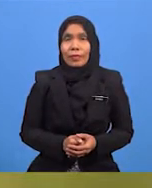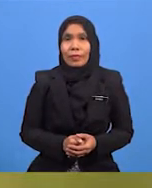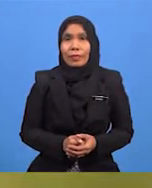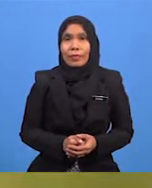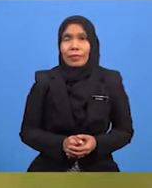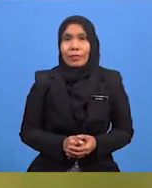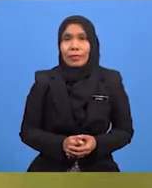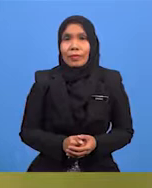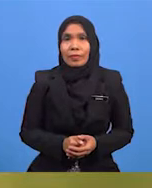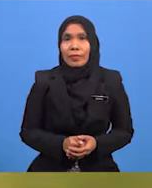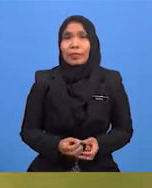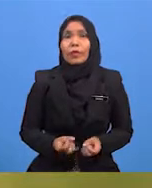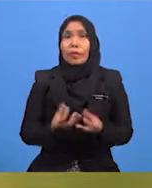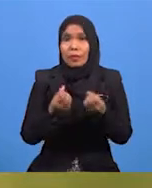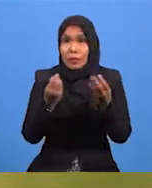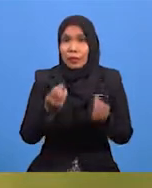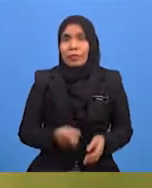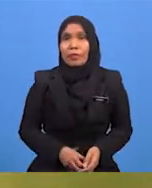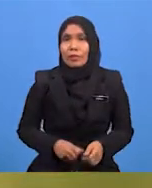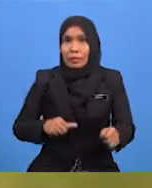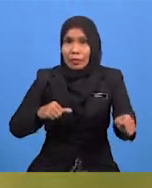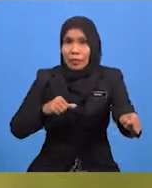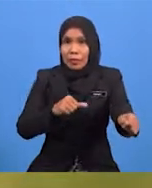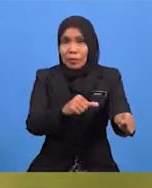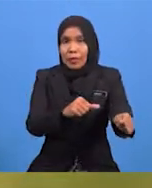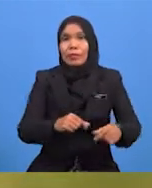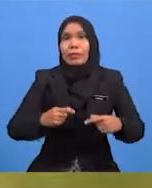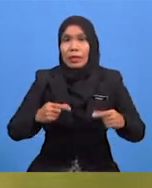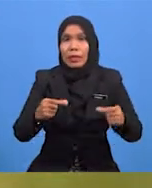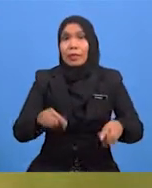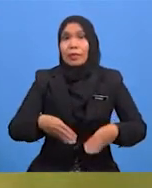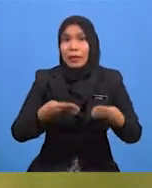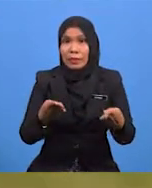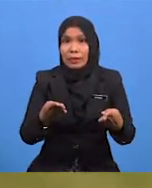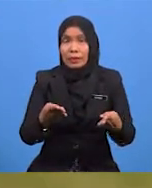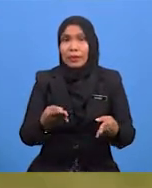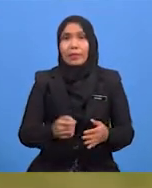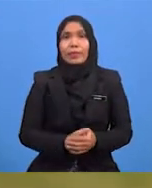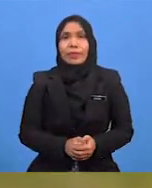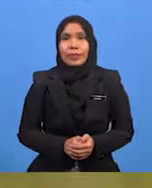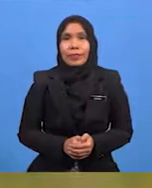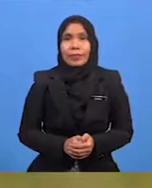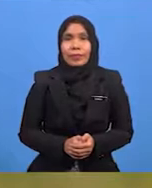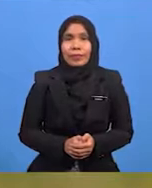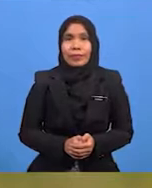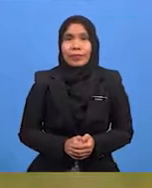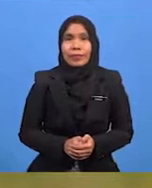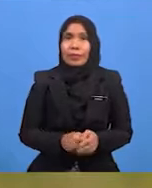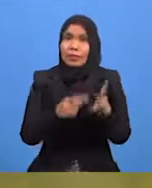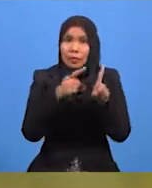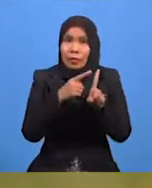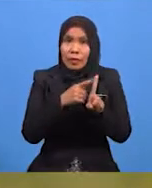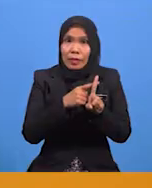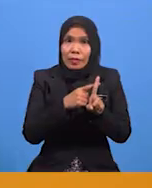sajak pesan lelaki kecil kepada gadis kampus ini. Aspek gaya bahasa